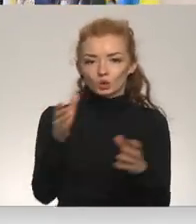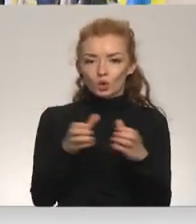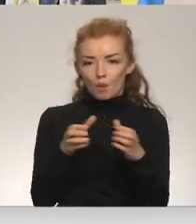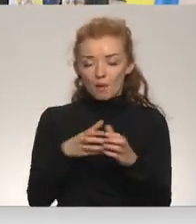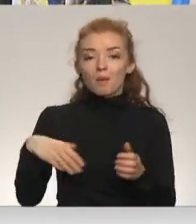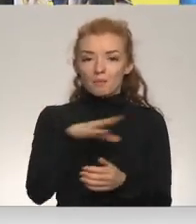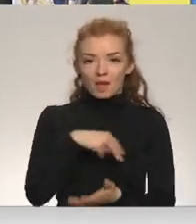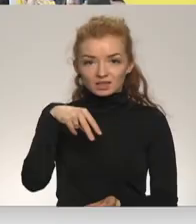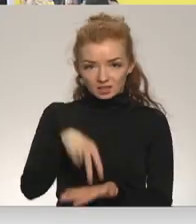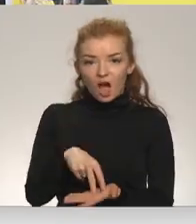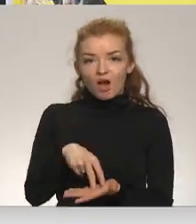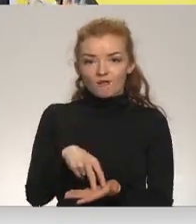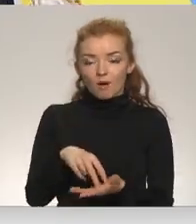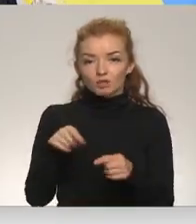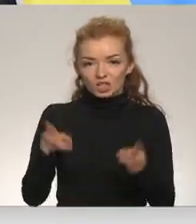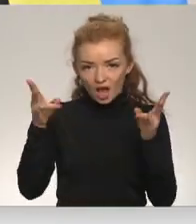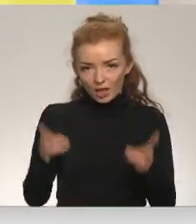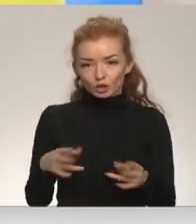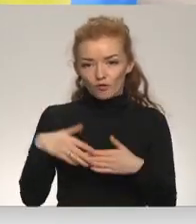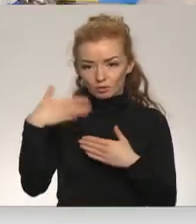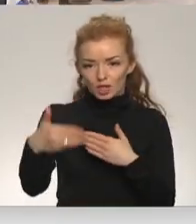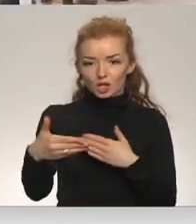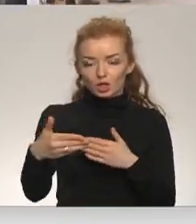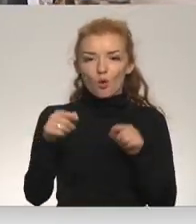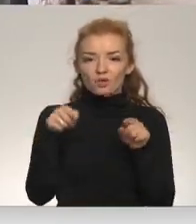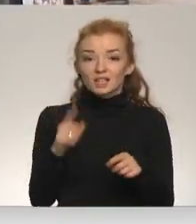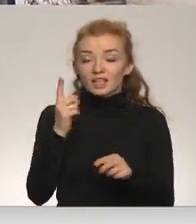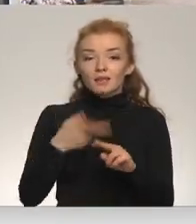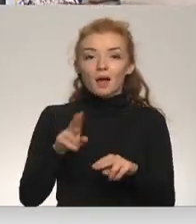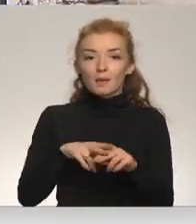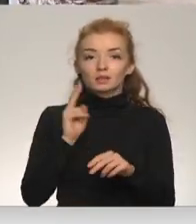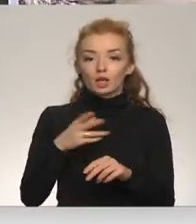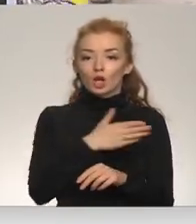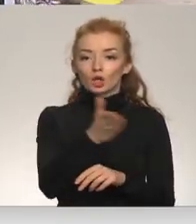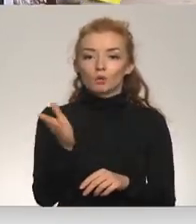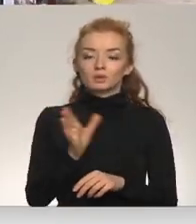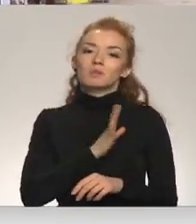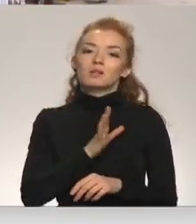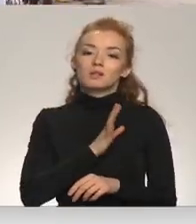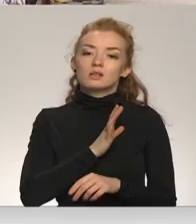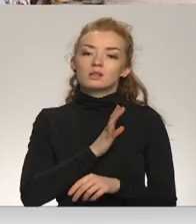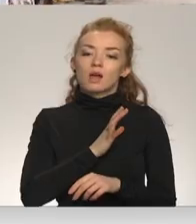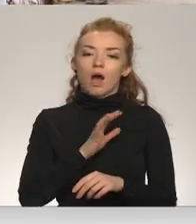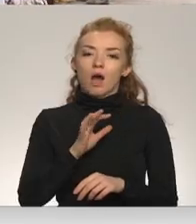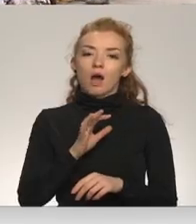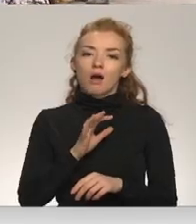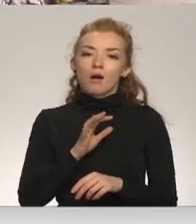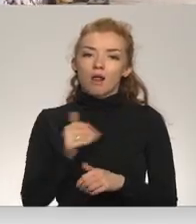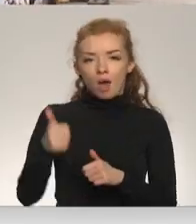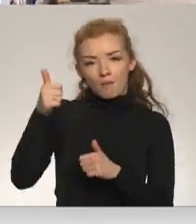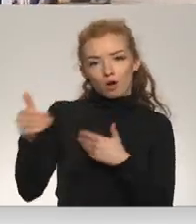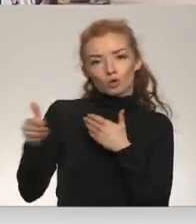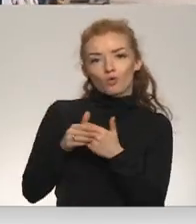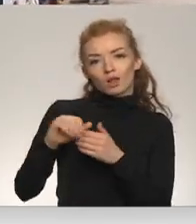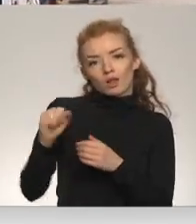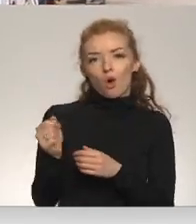mēs stāvam katastrofas priekšā un tas ir tikai tāpēc, ka jums bija krekls tuvāks